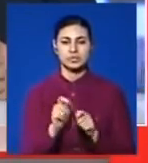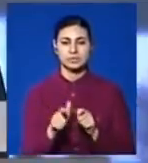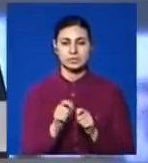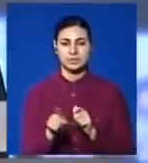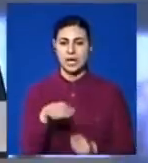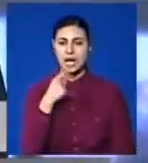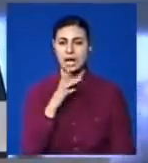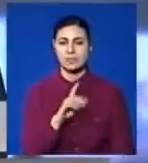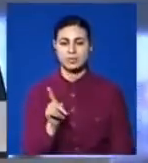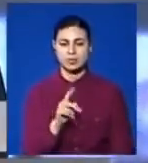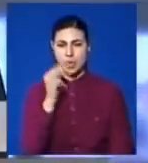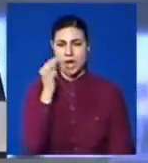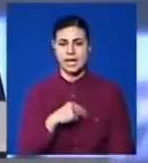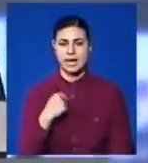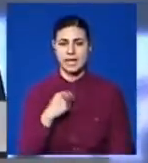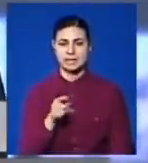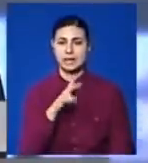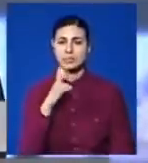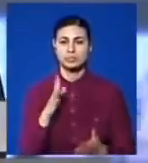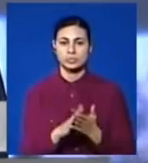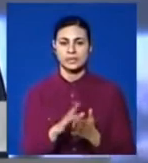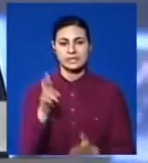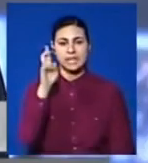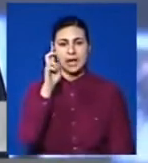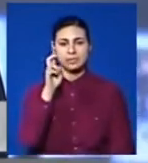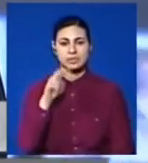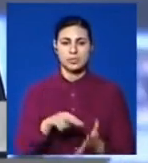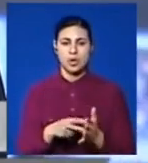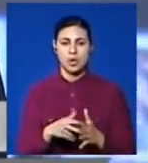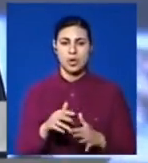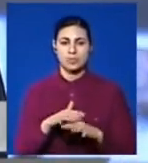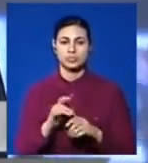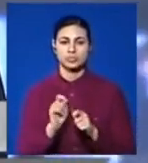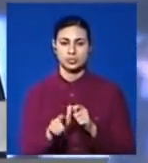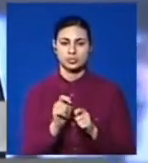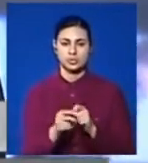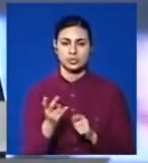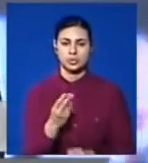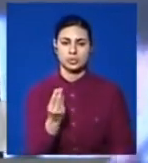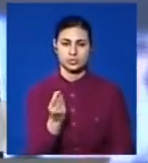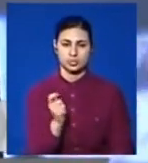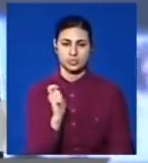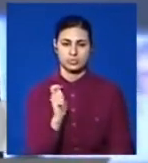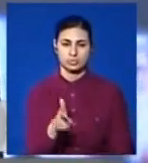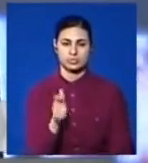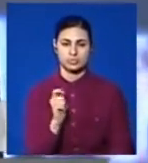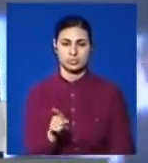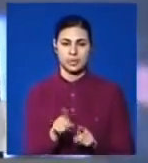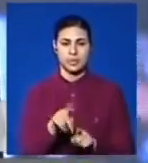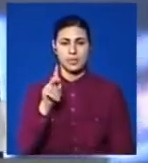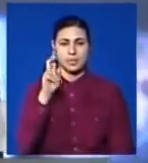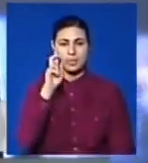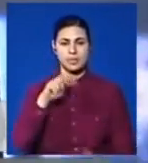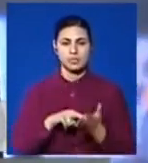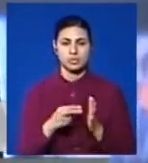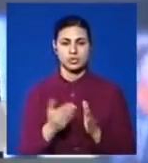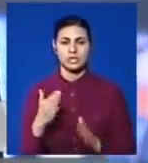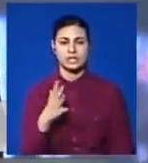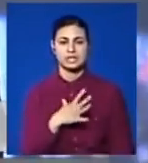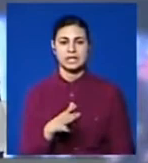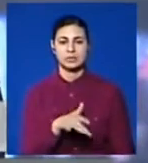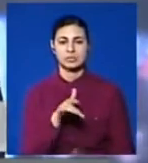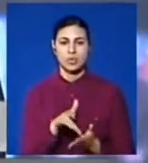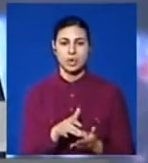არ ამბობს, რომ ეკლესიას მუდმივად სახელმწიფო ბიუჯეტს უნდა უხდიდეს ფულ, სახელმწიფო ბიუჯეტიდან უნდა უხდიდეს საქართველოს